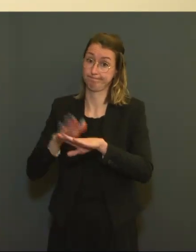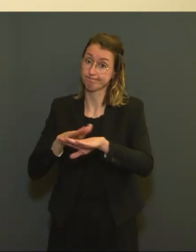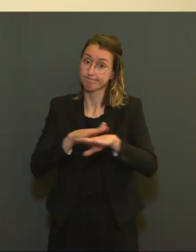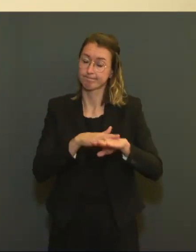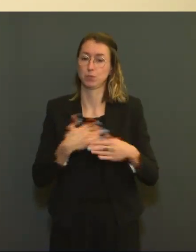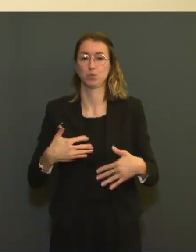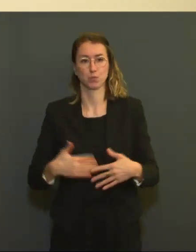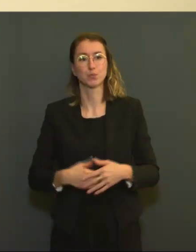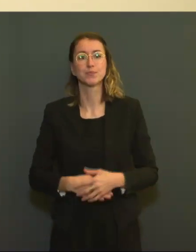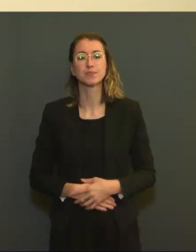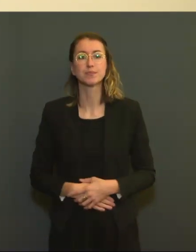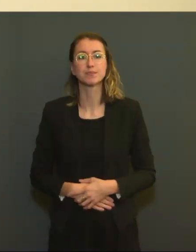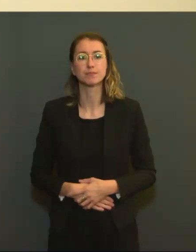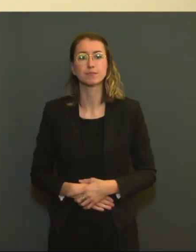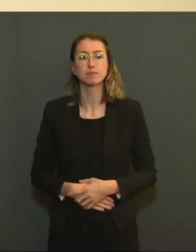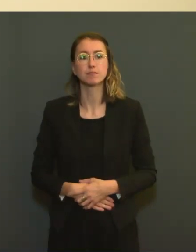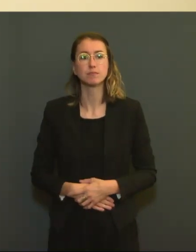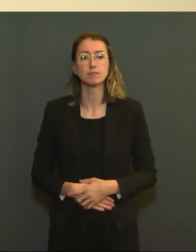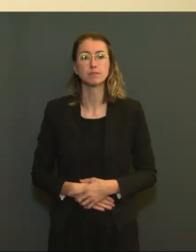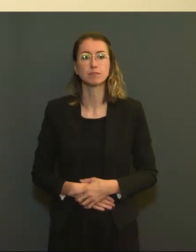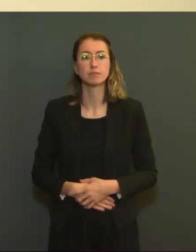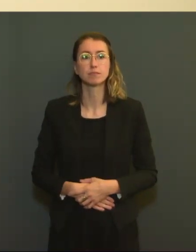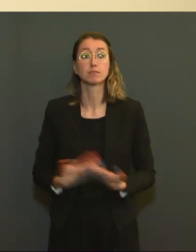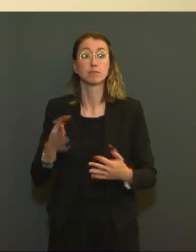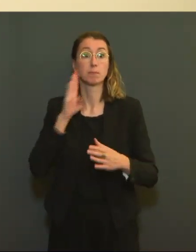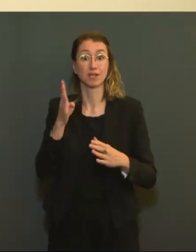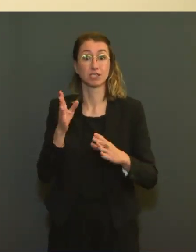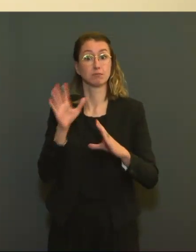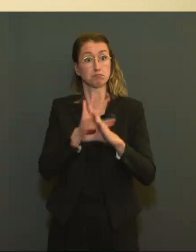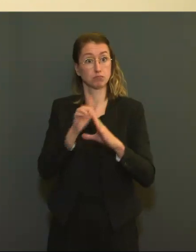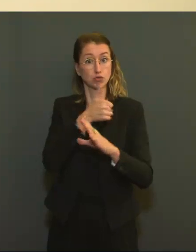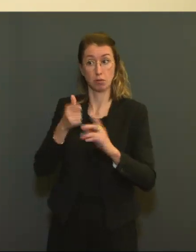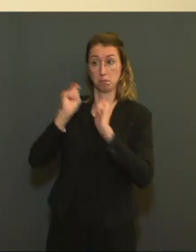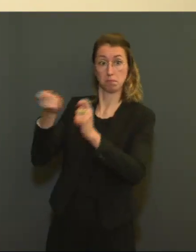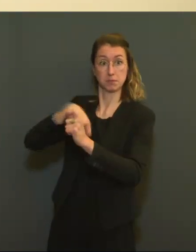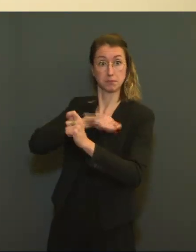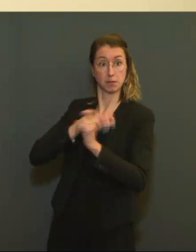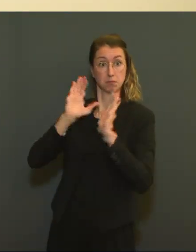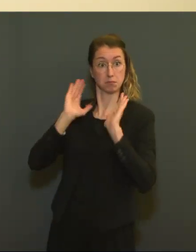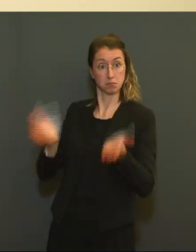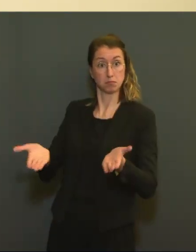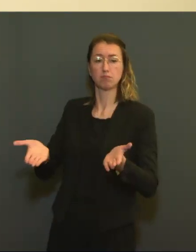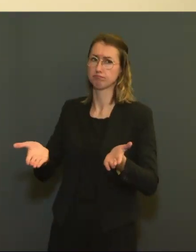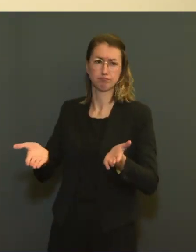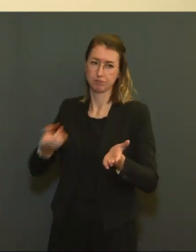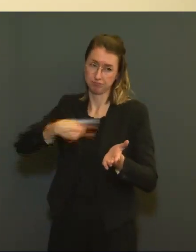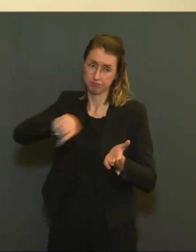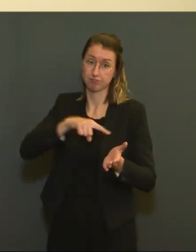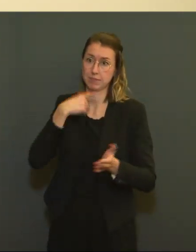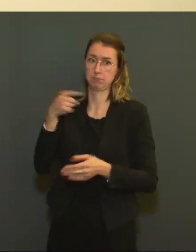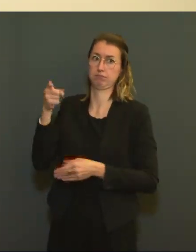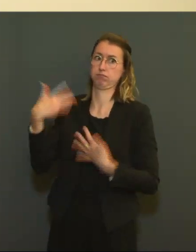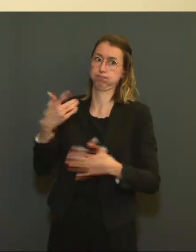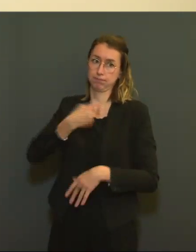Nous ne sommes pas les seuls à mettre l'Espagne en rouge. Nous ne sommes pas les seuls à dire qu'en Espagne, il existe un risque plus important d'acquérir le virus si on